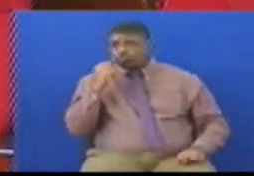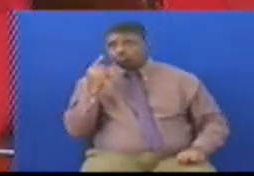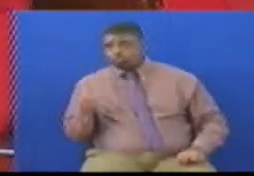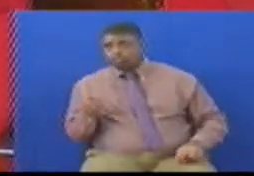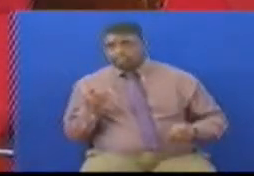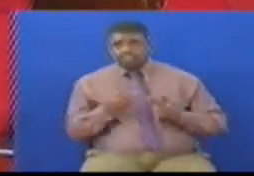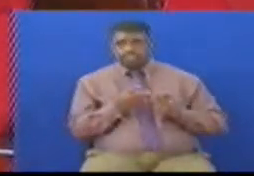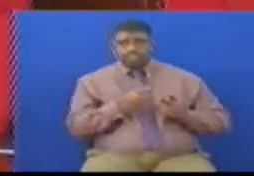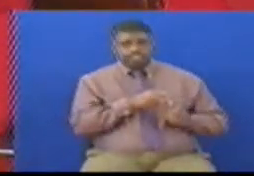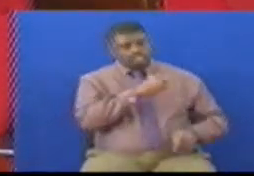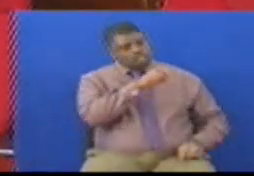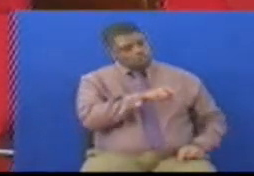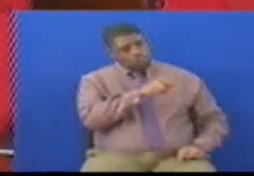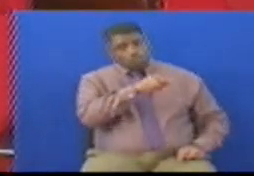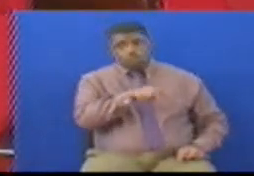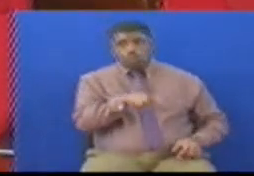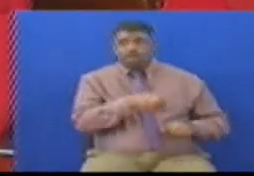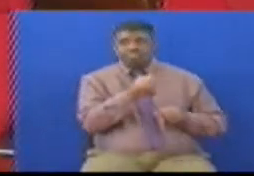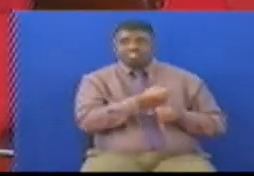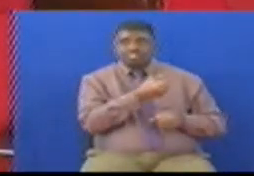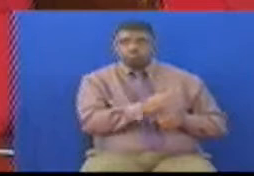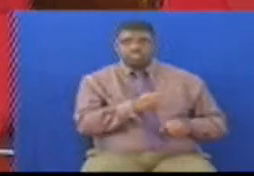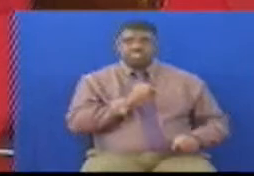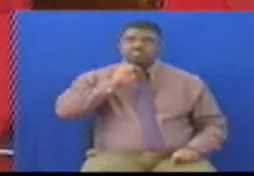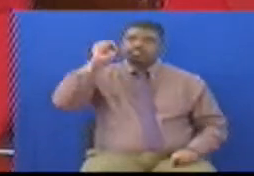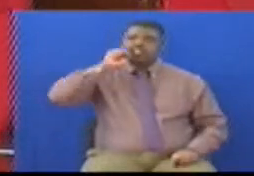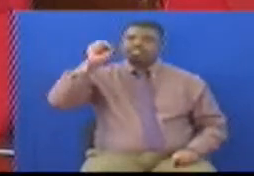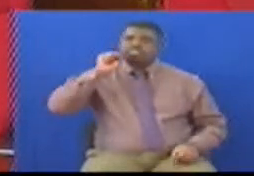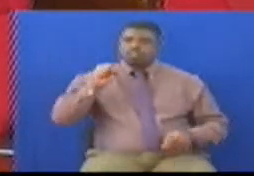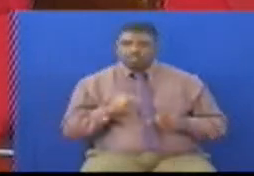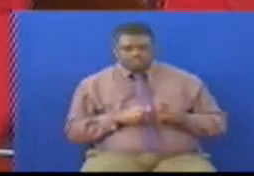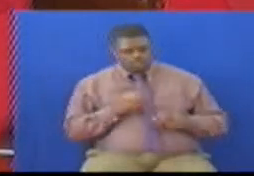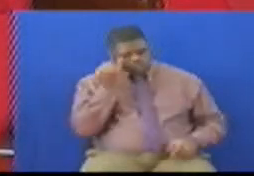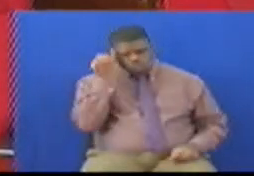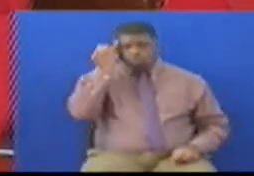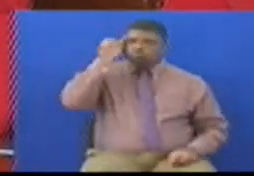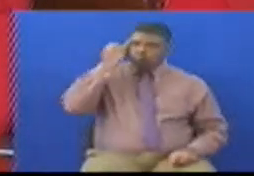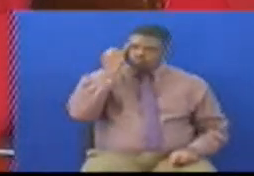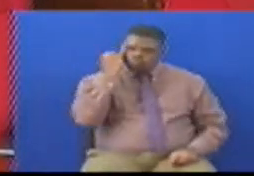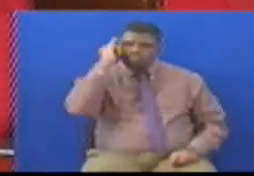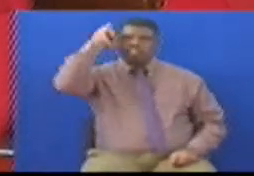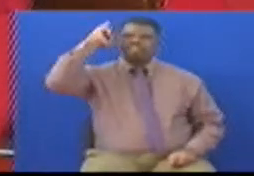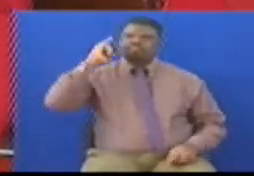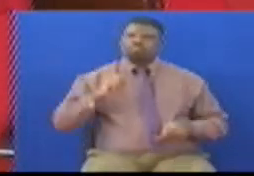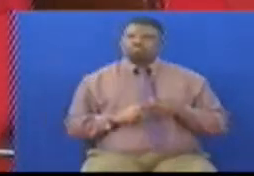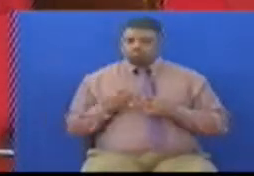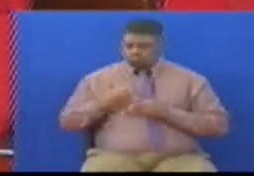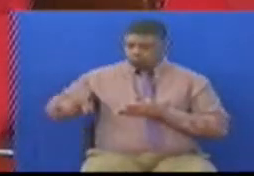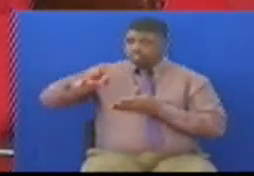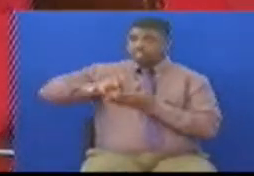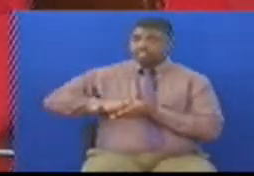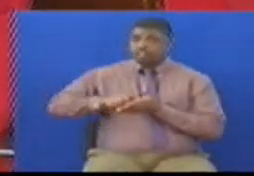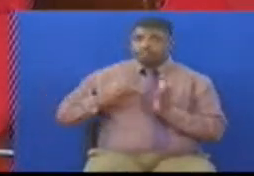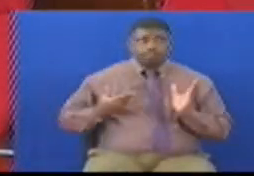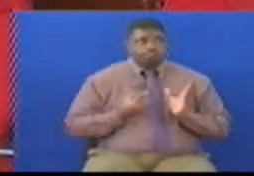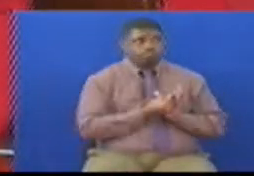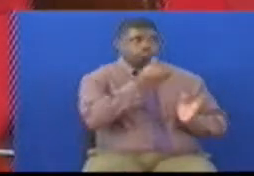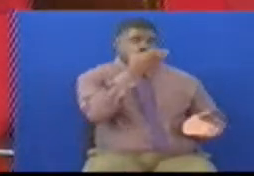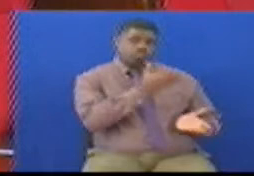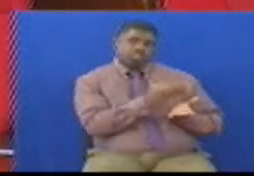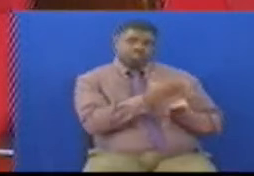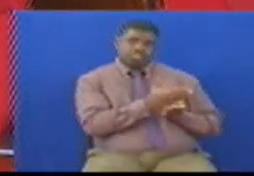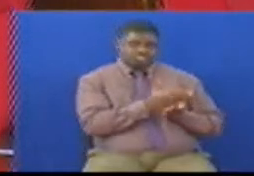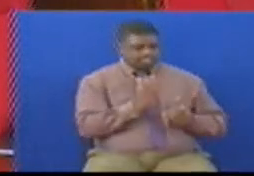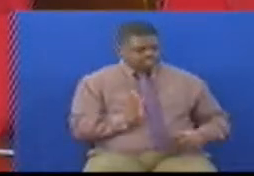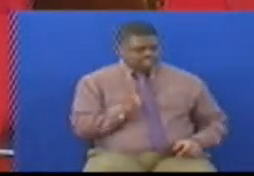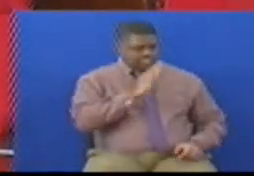kama watumishi wenye sifa, weledi na wabunifu. Hayo kampuni ya Stamic Gold uongezwe ikiwa ni pamoja na kuhakikisha kwa